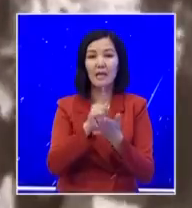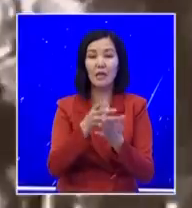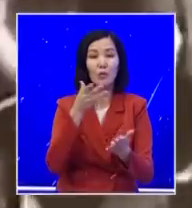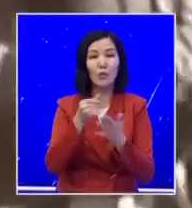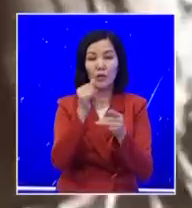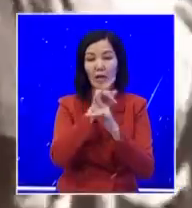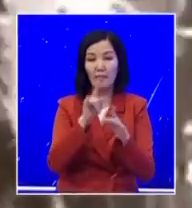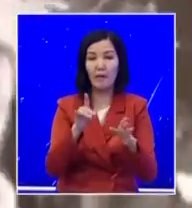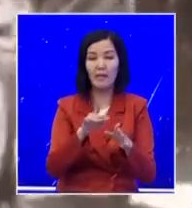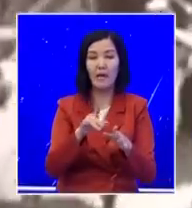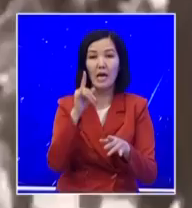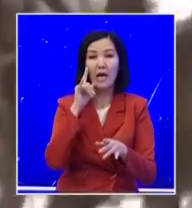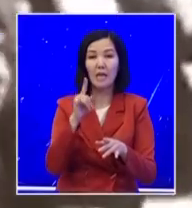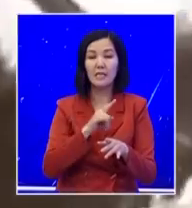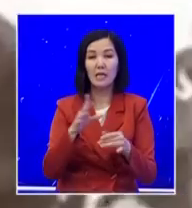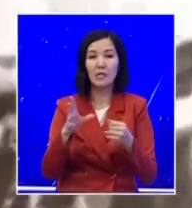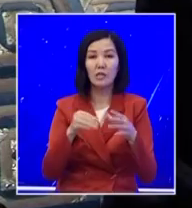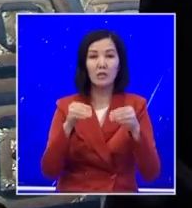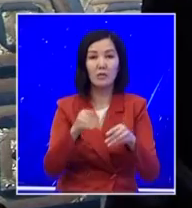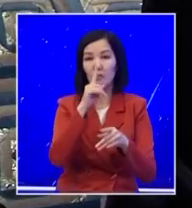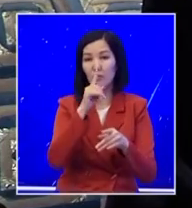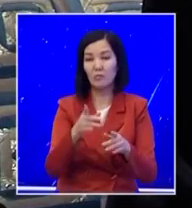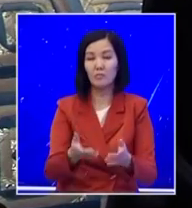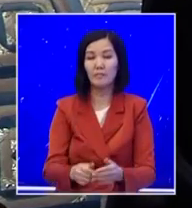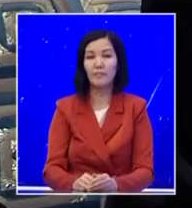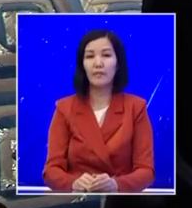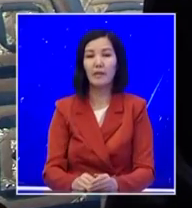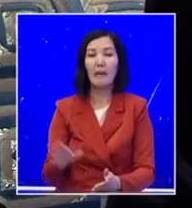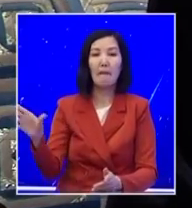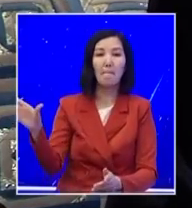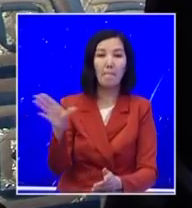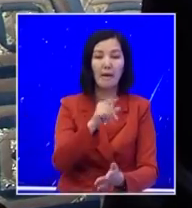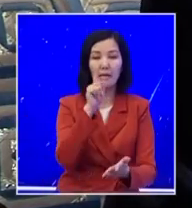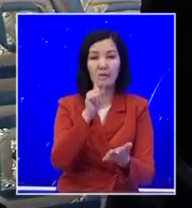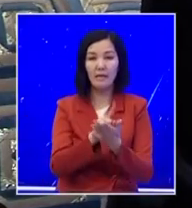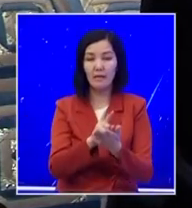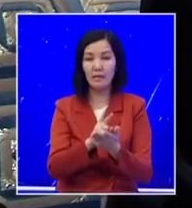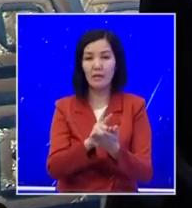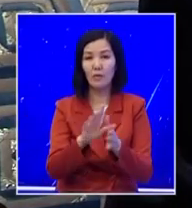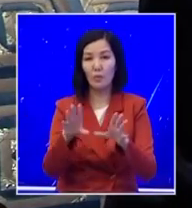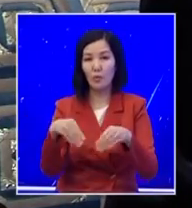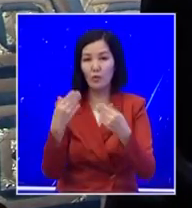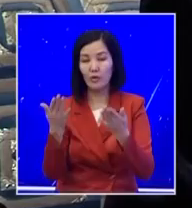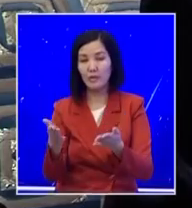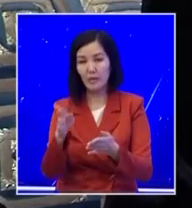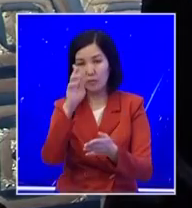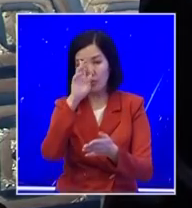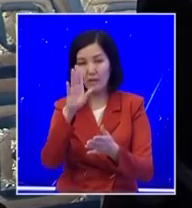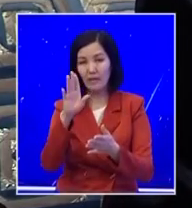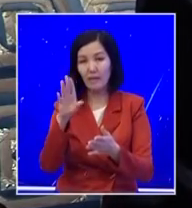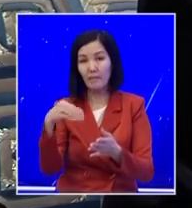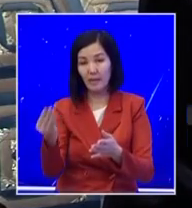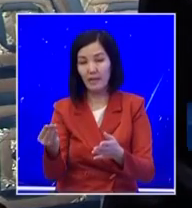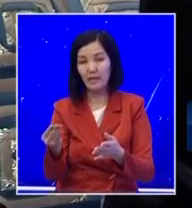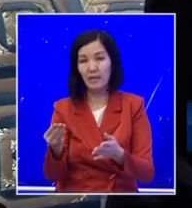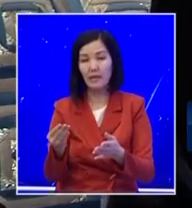кезде қазақтар егіншілікпен айналыспаған. Содан барлық салықты өткізеді. Өткізіп, тек